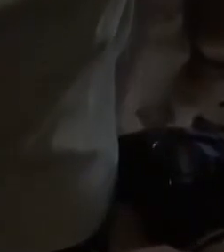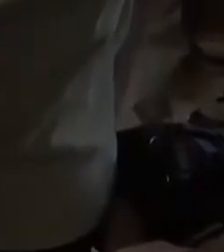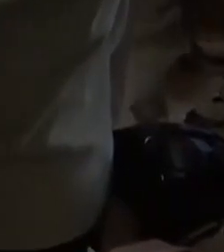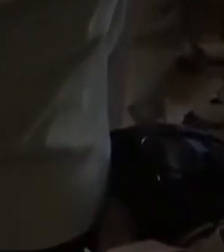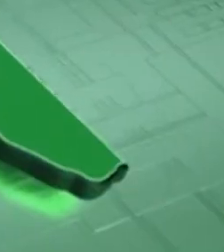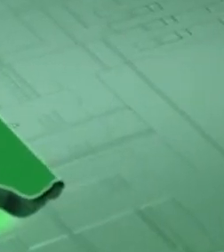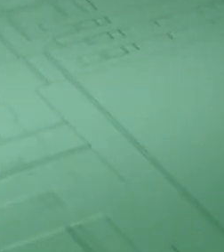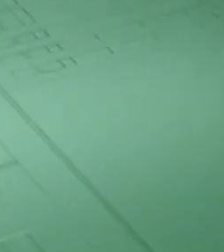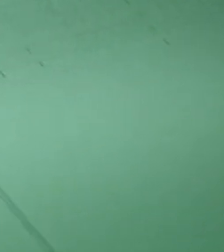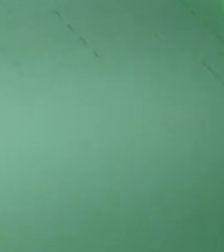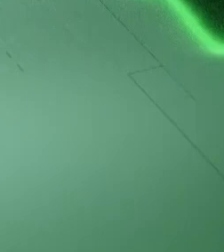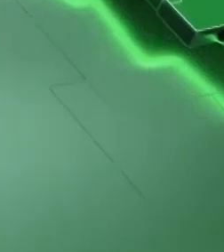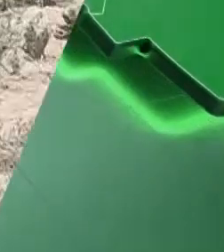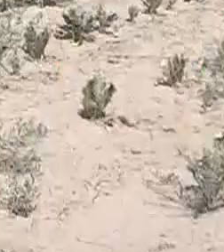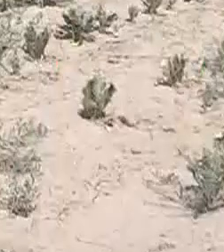чиновники?